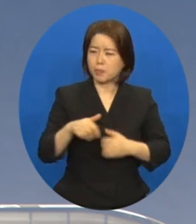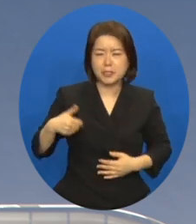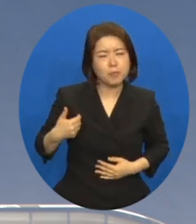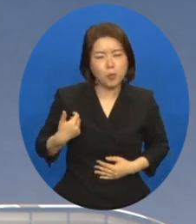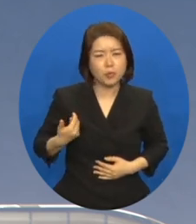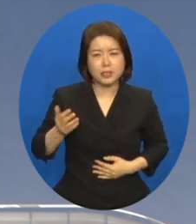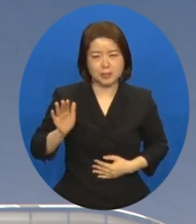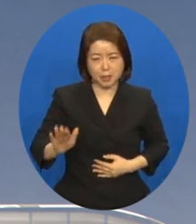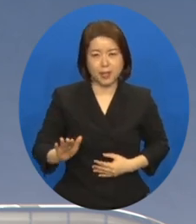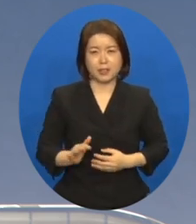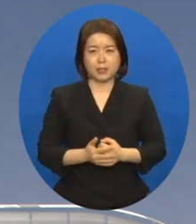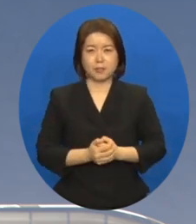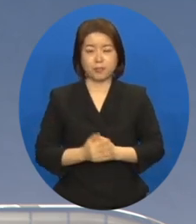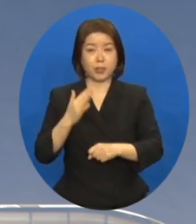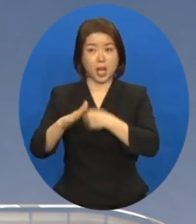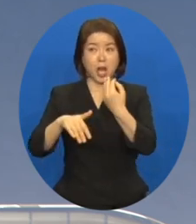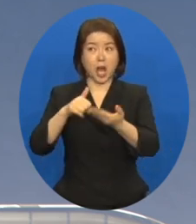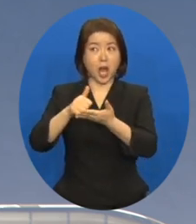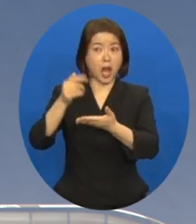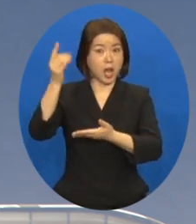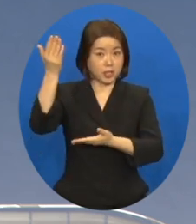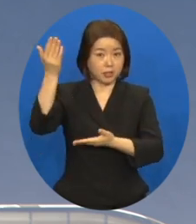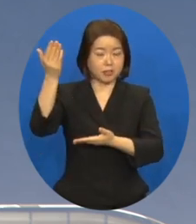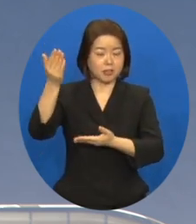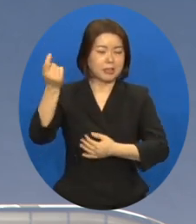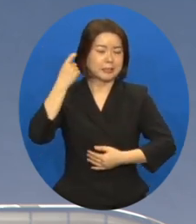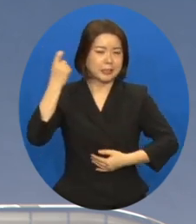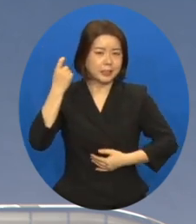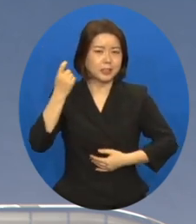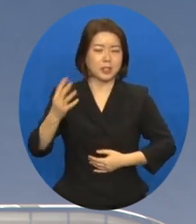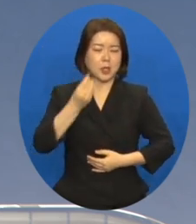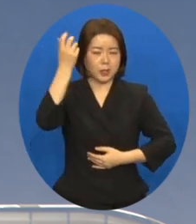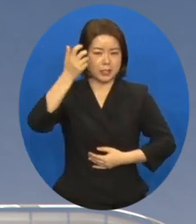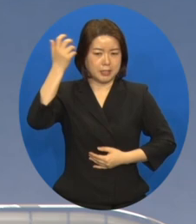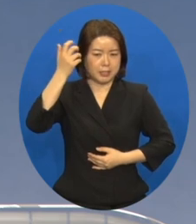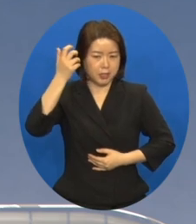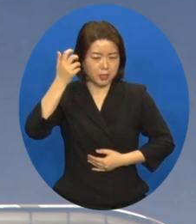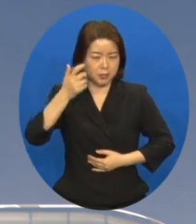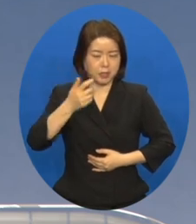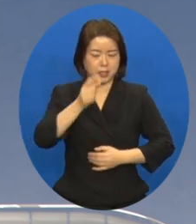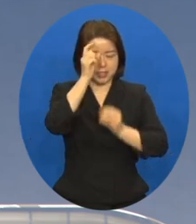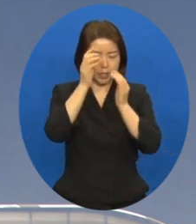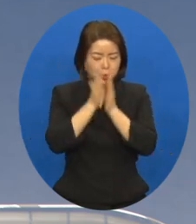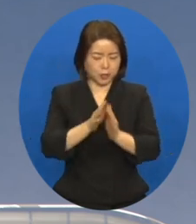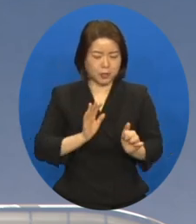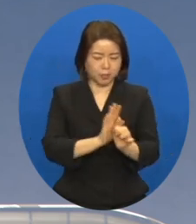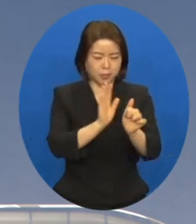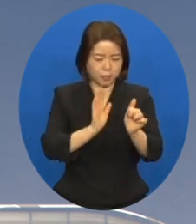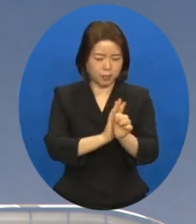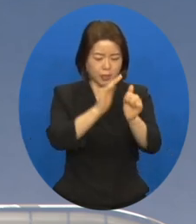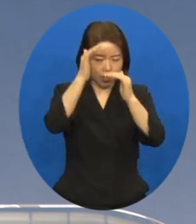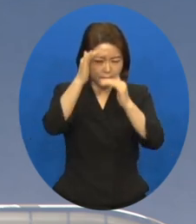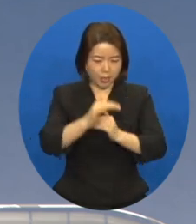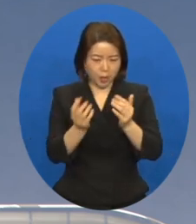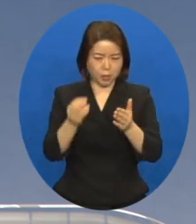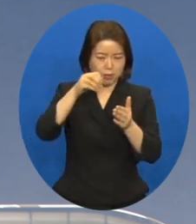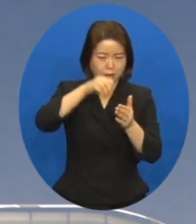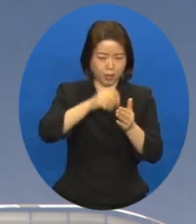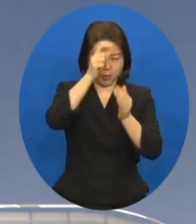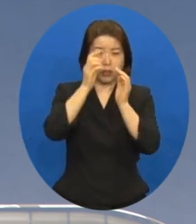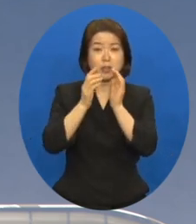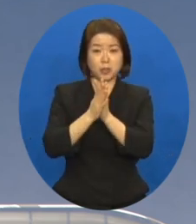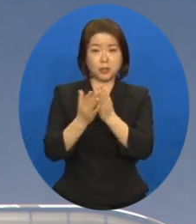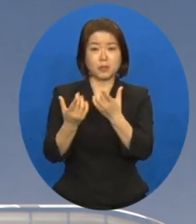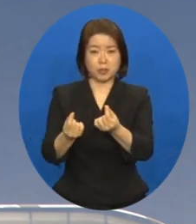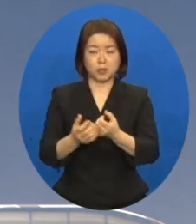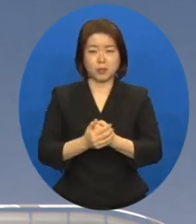수가 없지만 하나님께서는 들으시는 성령께서 기도하게 하시는 어떤 내용이 담겨있는 기도입니다.